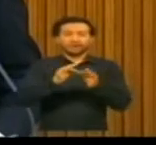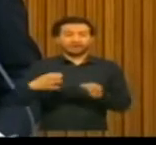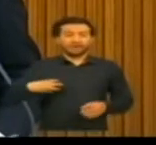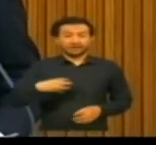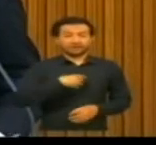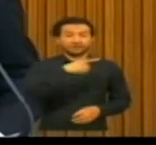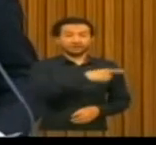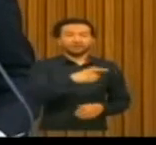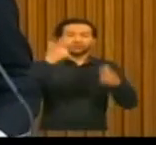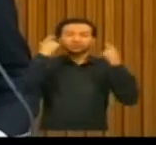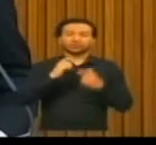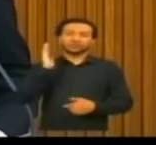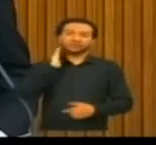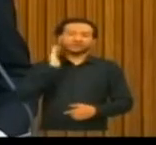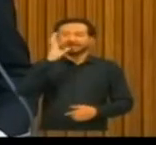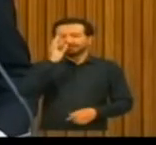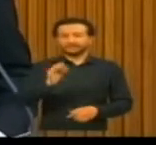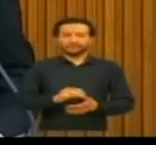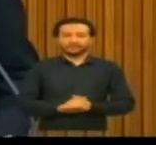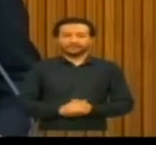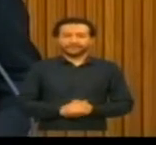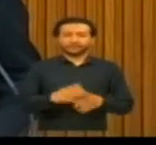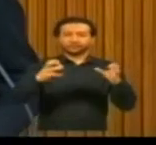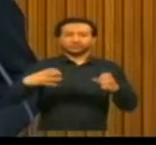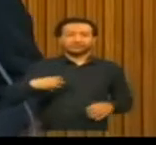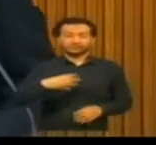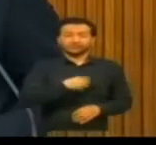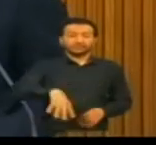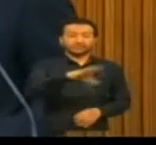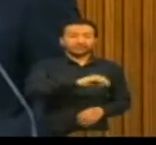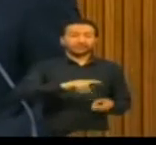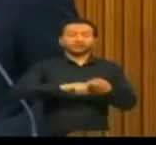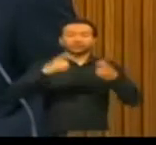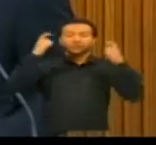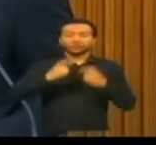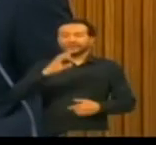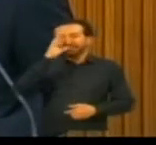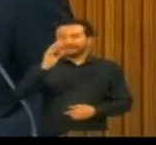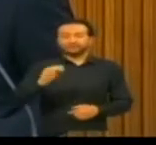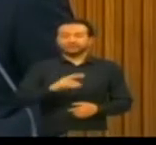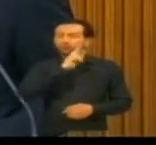Ana'nın vebali kimin boynundadır? Cumartesi annelerinin vebali kimin boynundadır?